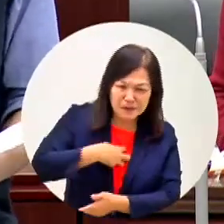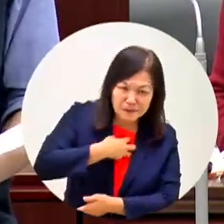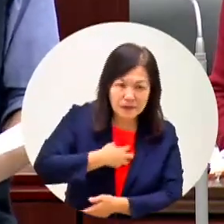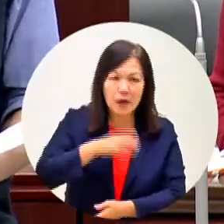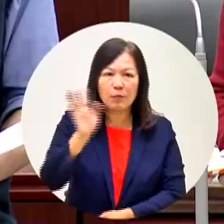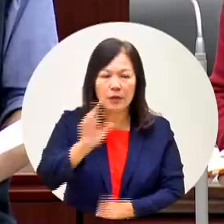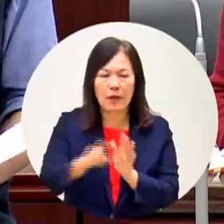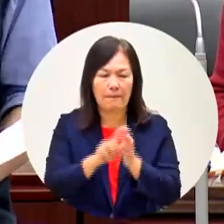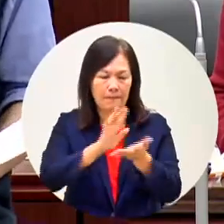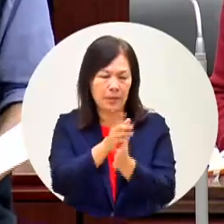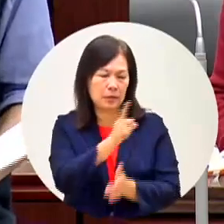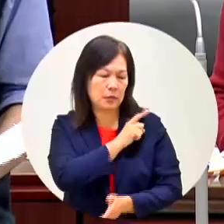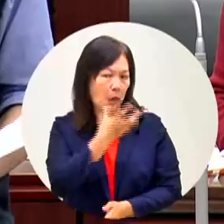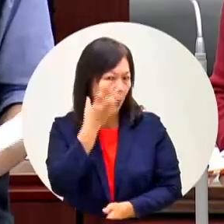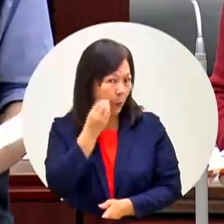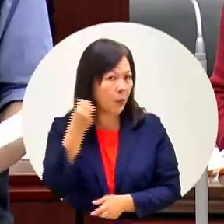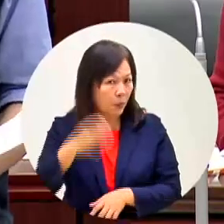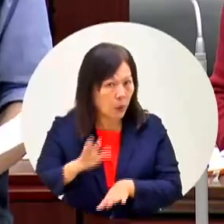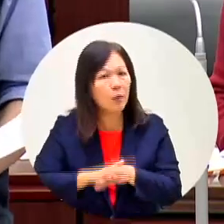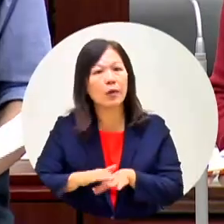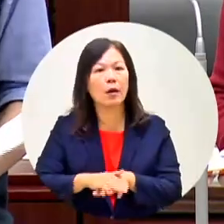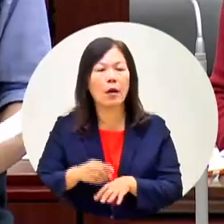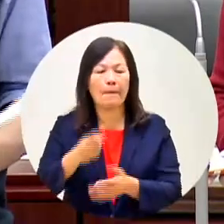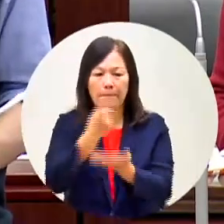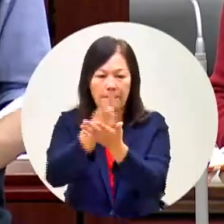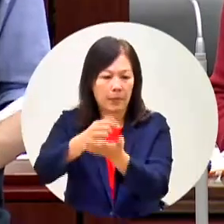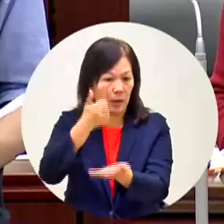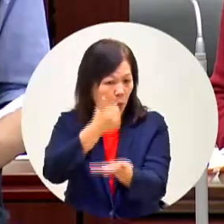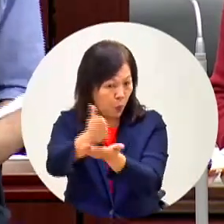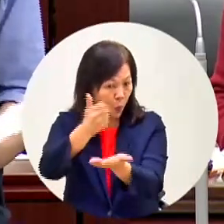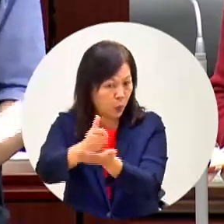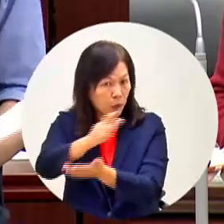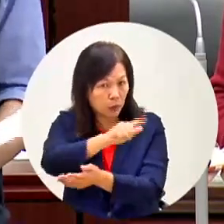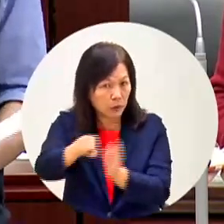出去的东西，就一定要让消费者有信心，